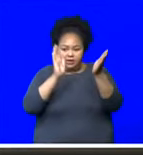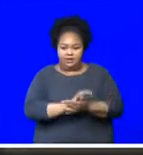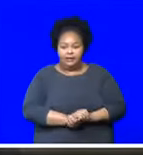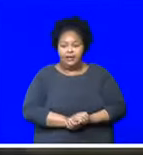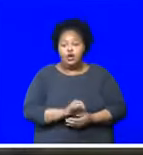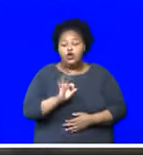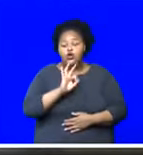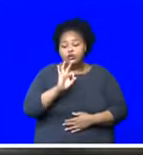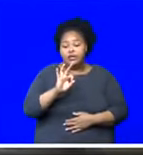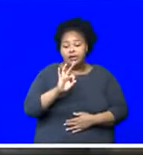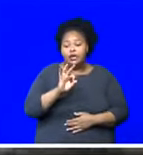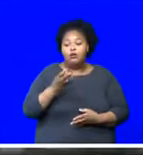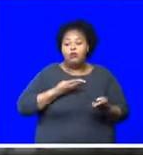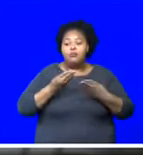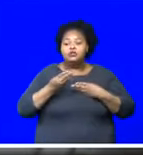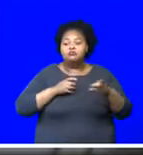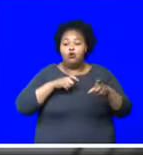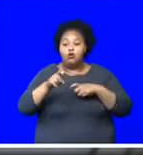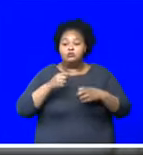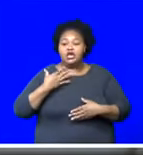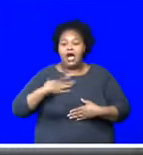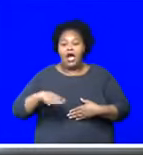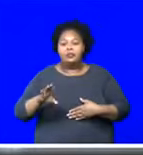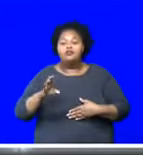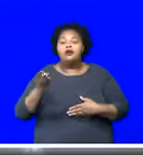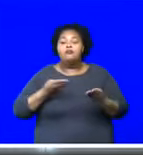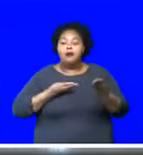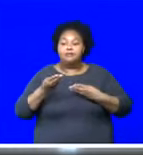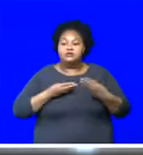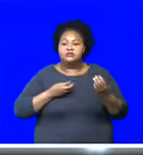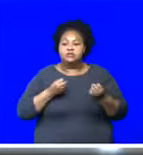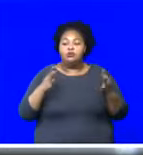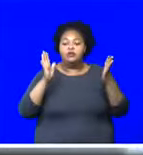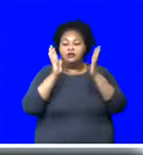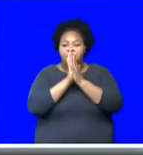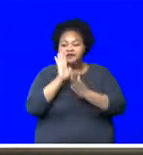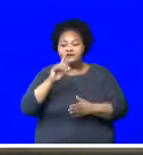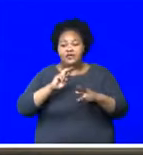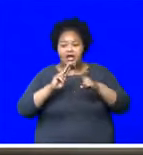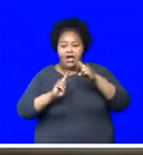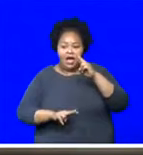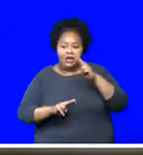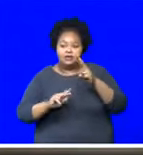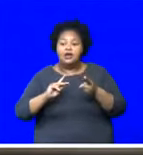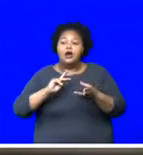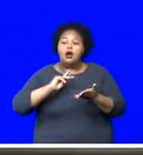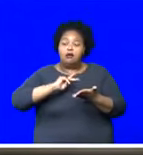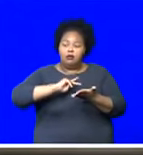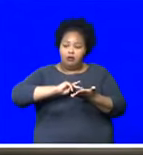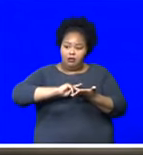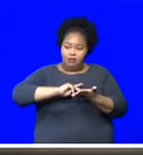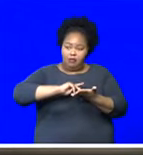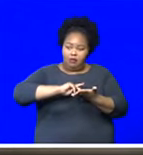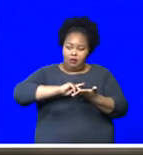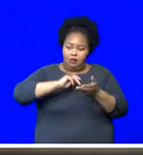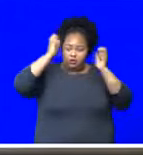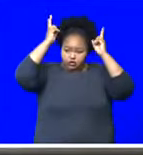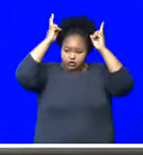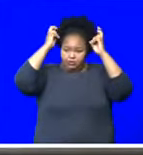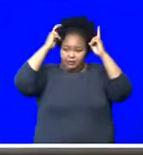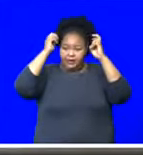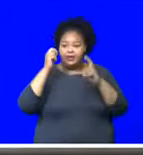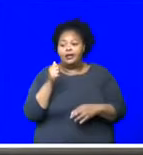naletinye tingabane letingamashumi lasihlanu ngaphansi kwesicubulo seAdolescent Sexual Reproductive